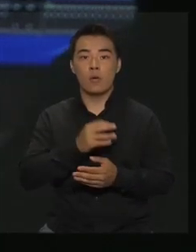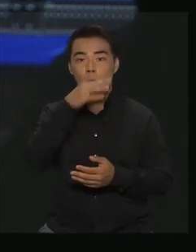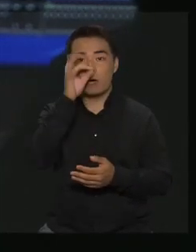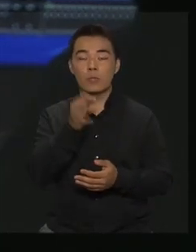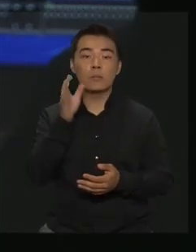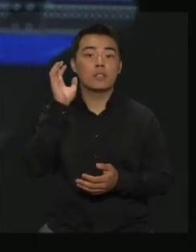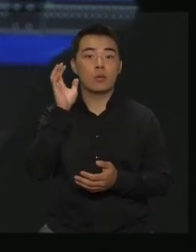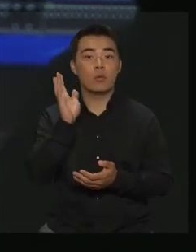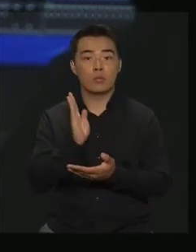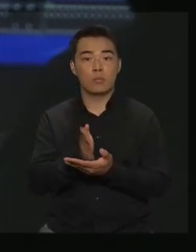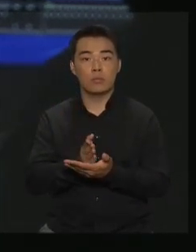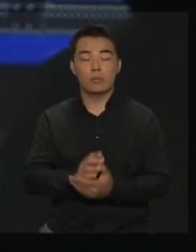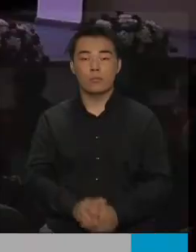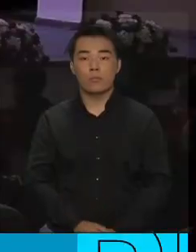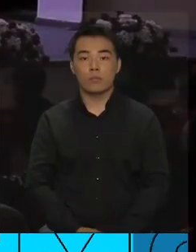опытные психологи.